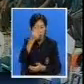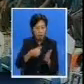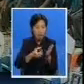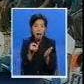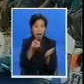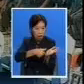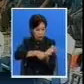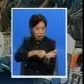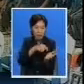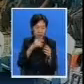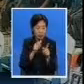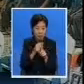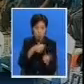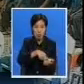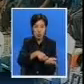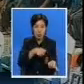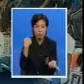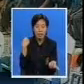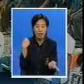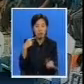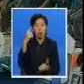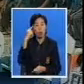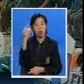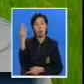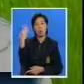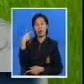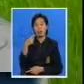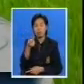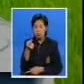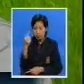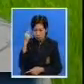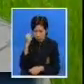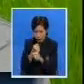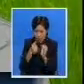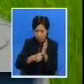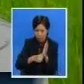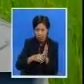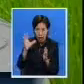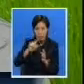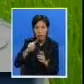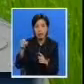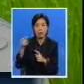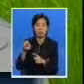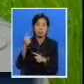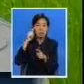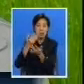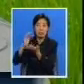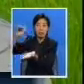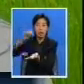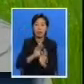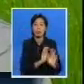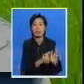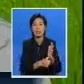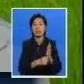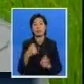จากประเทศเพื่อนบ้านนะครับผมว่าเราอันตรายมากนะครับถ้าเราปล่อยอย่างนั้นต่อไปเราก็จะไม่มีวิธีในการที่จะจัดการปัญหานี้เ